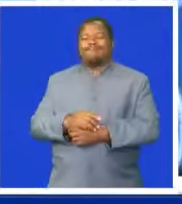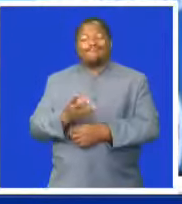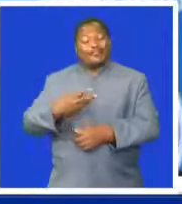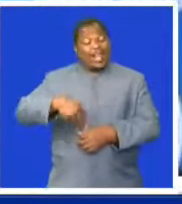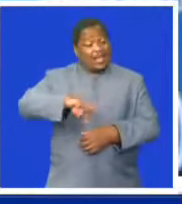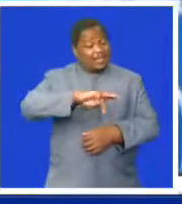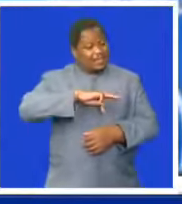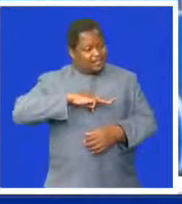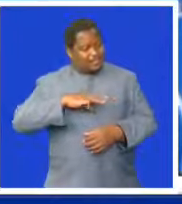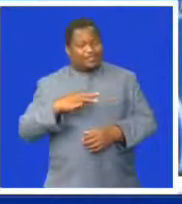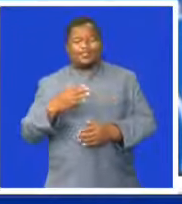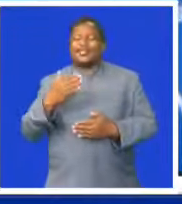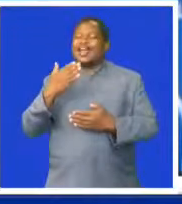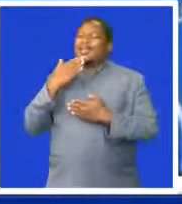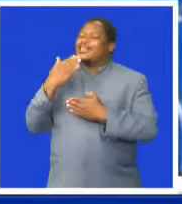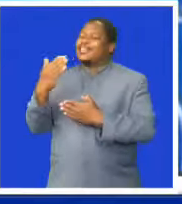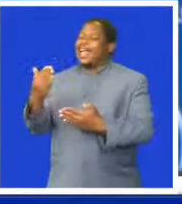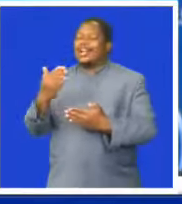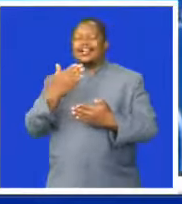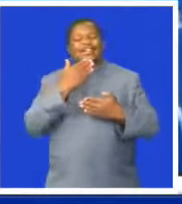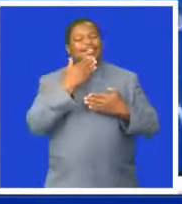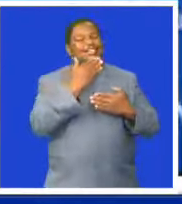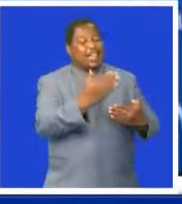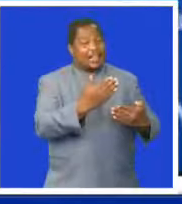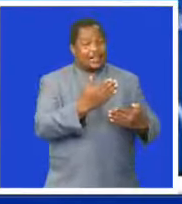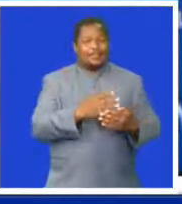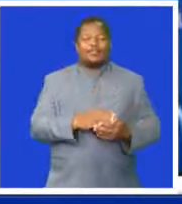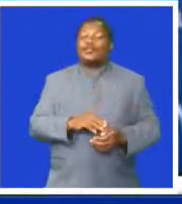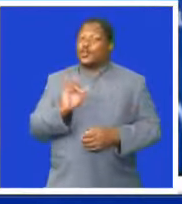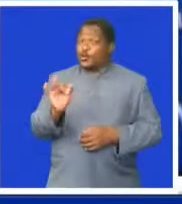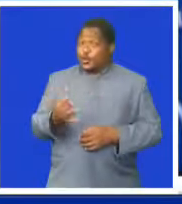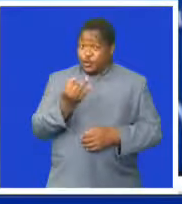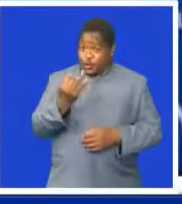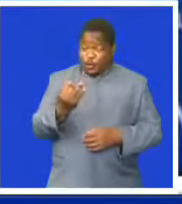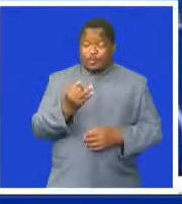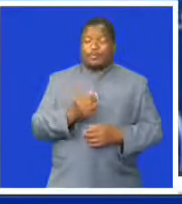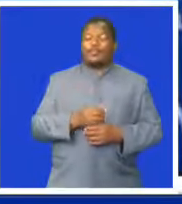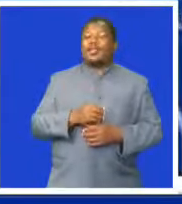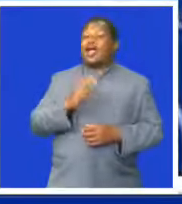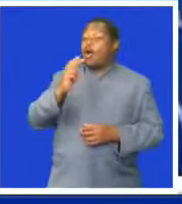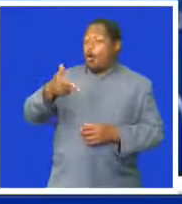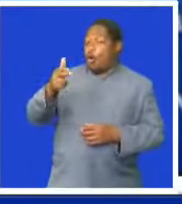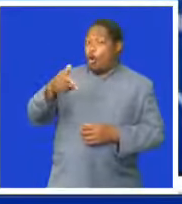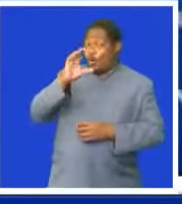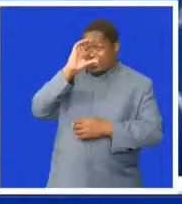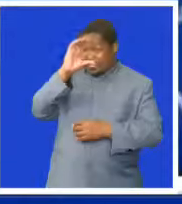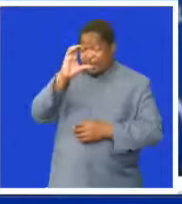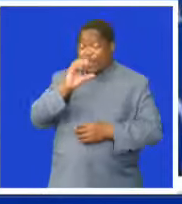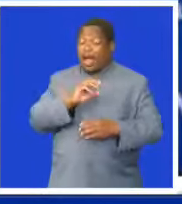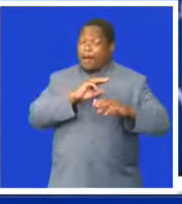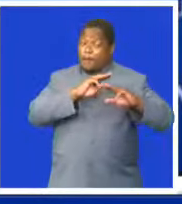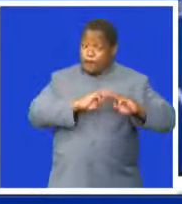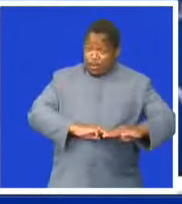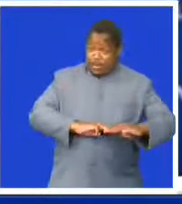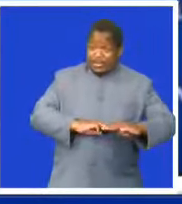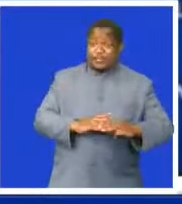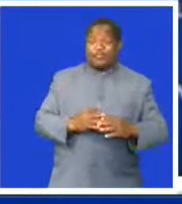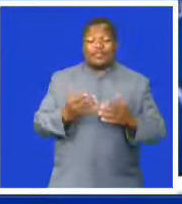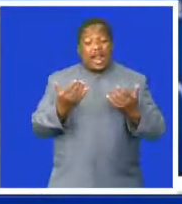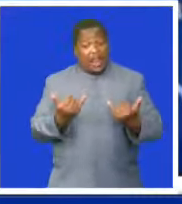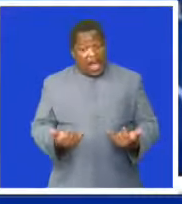Bonga kakhulu. Kodwa le siyathembisa nanathi sibobabe nakahoho. Ngokuthi sibe namhla sisukuma